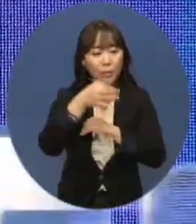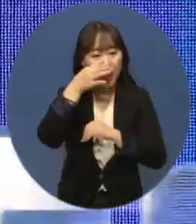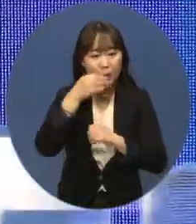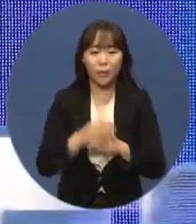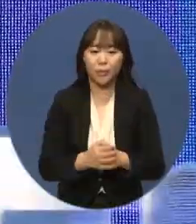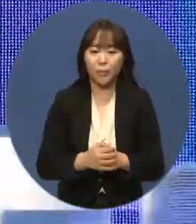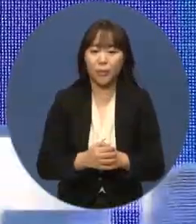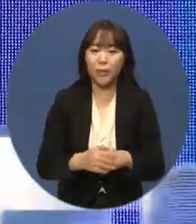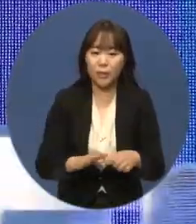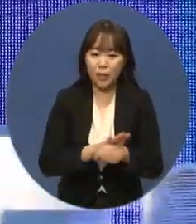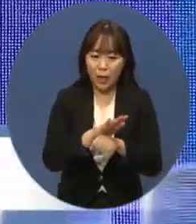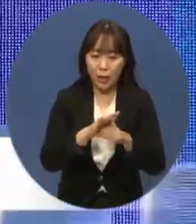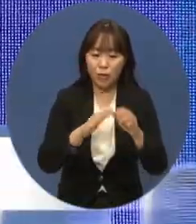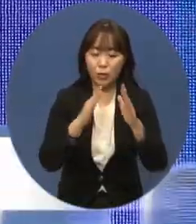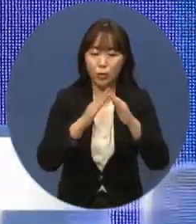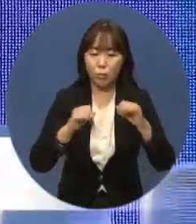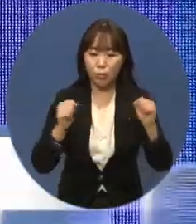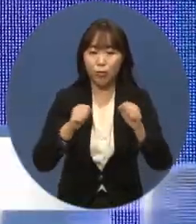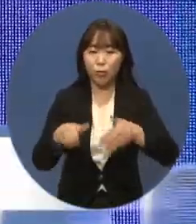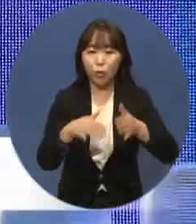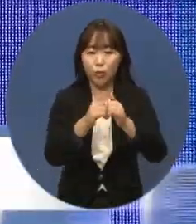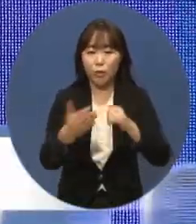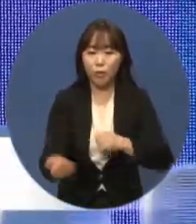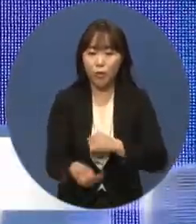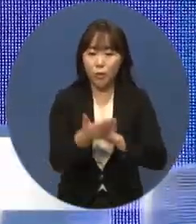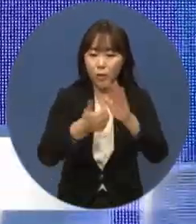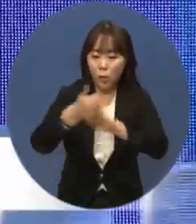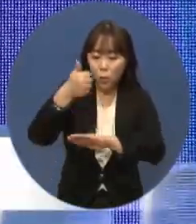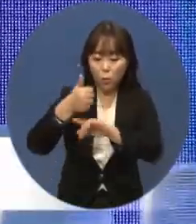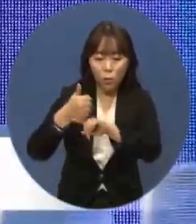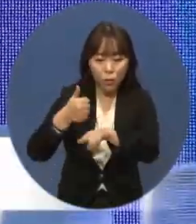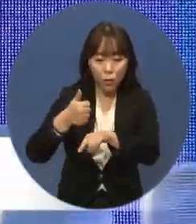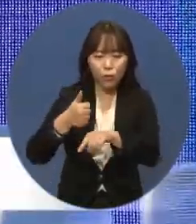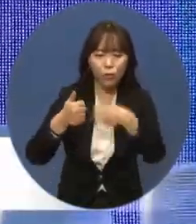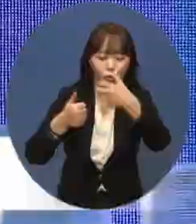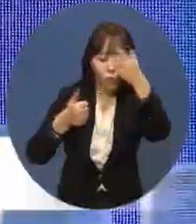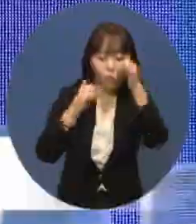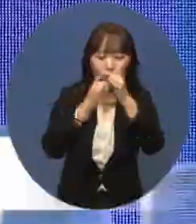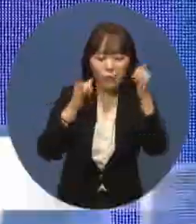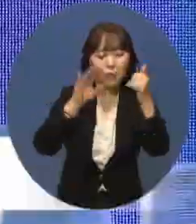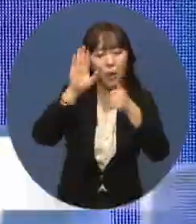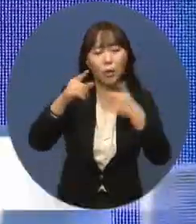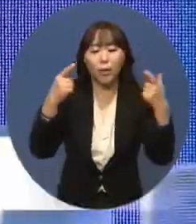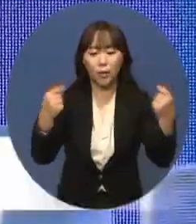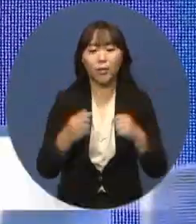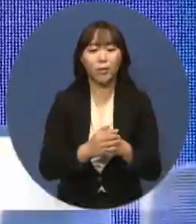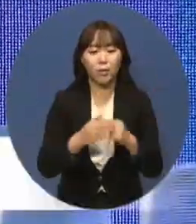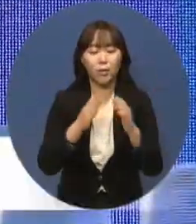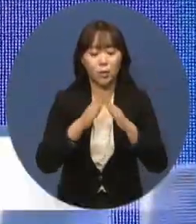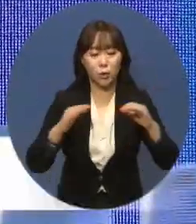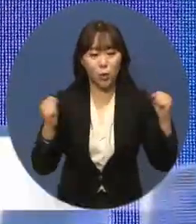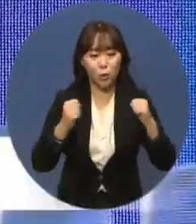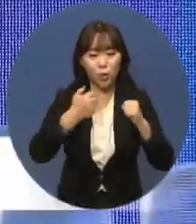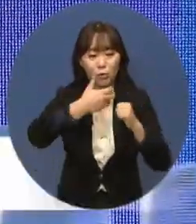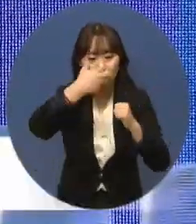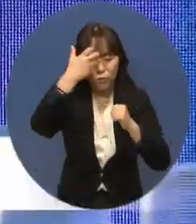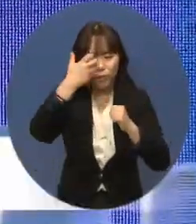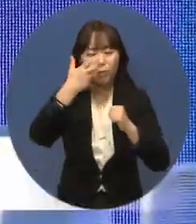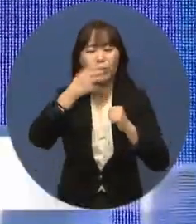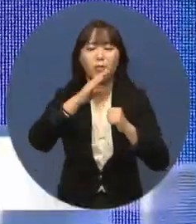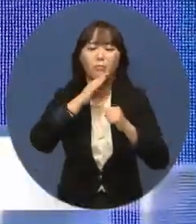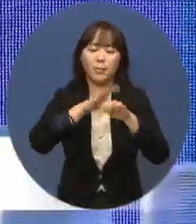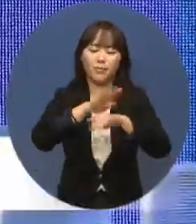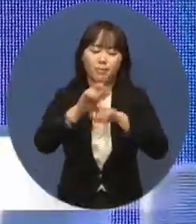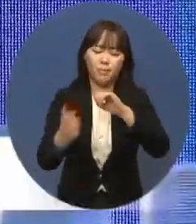살아가는 상복 뉴론 성공은 꿈꾸는 잘 이내 입니다 저는 전국의 룸이 반드시